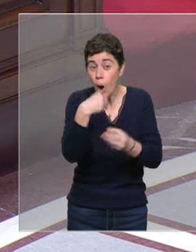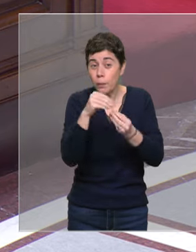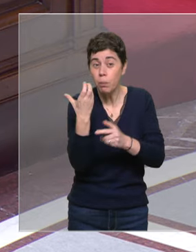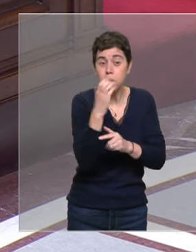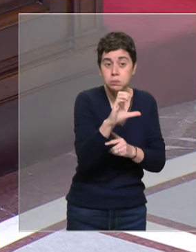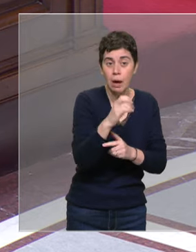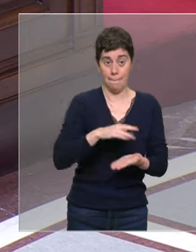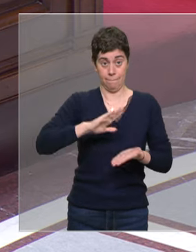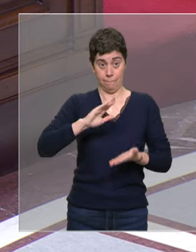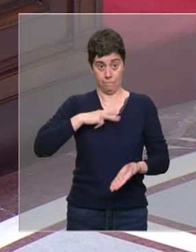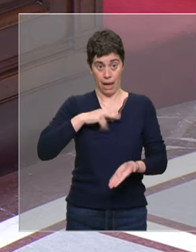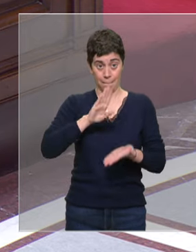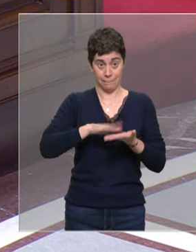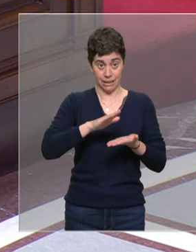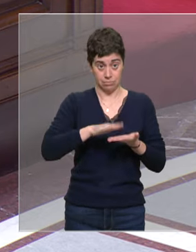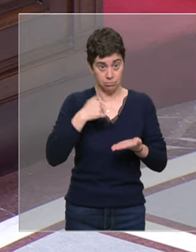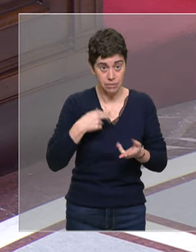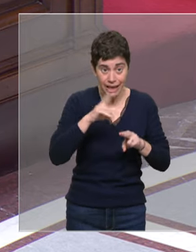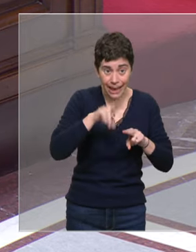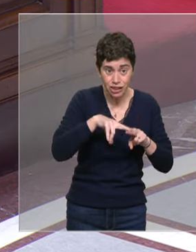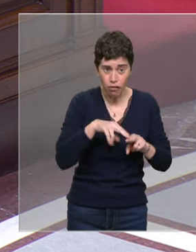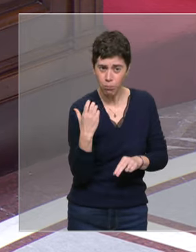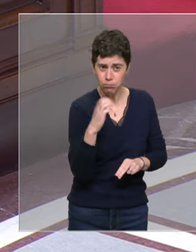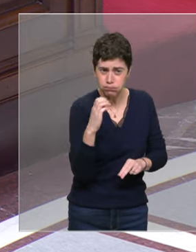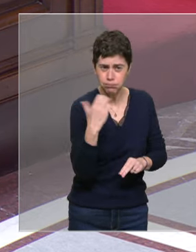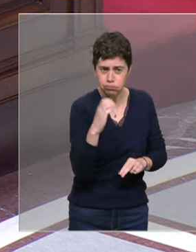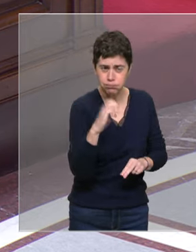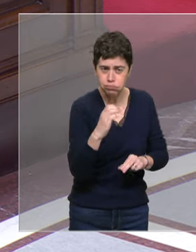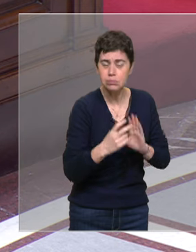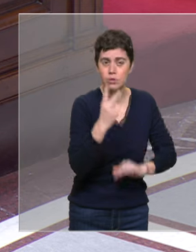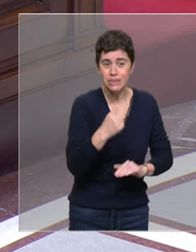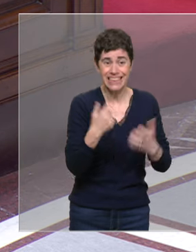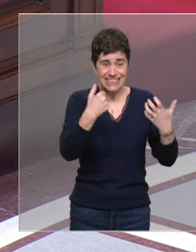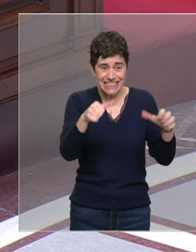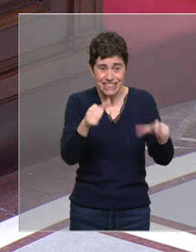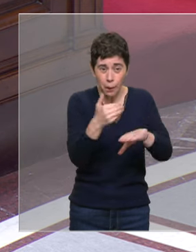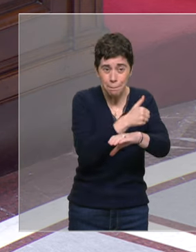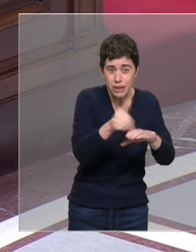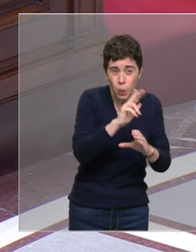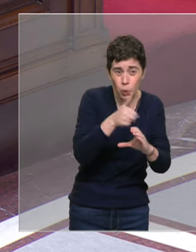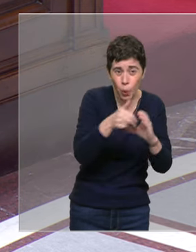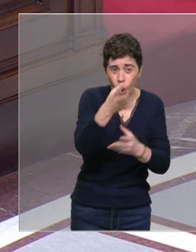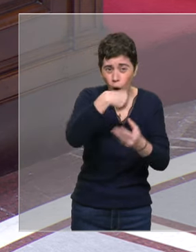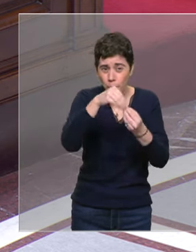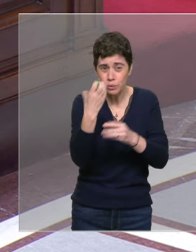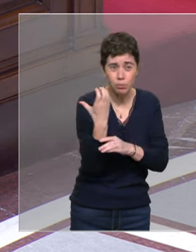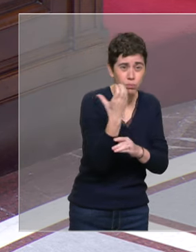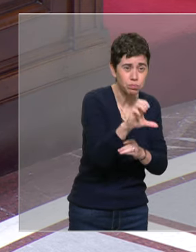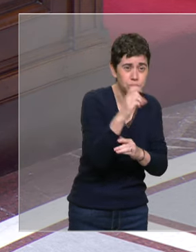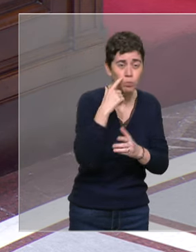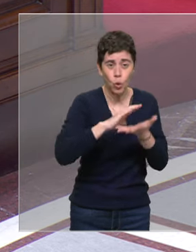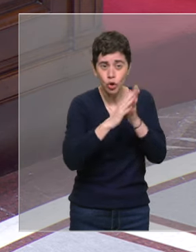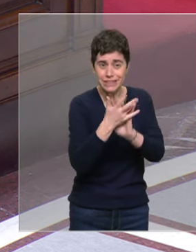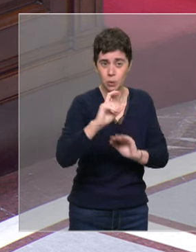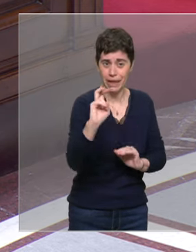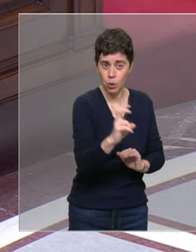rénov que vous citez, on va continuer à investir plus dans ma prime rénov. 600 millions d'euros de plus sur la transition